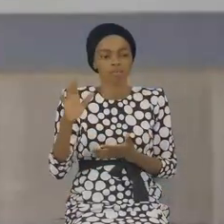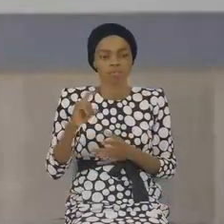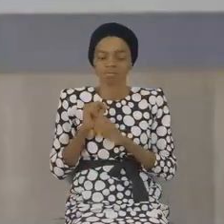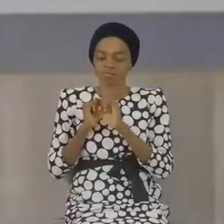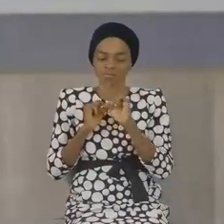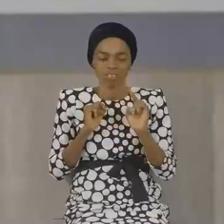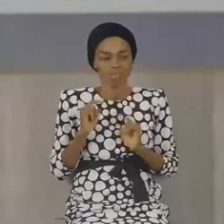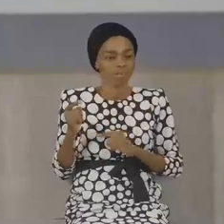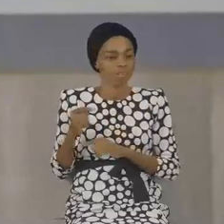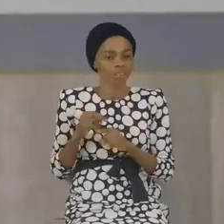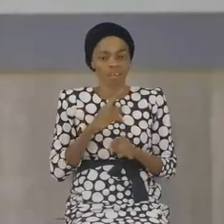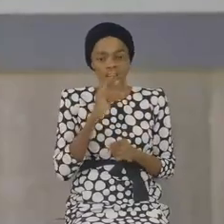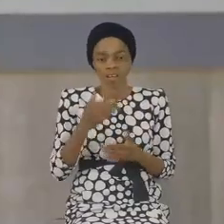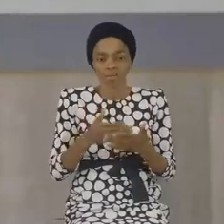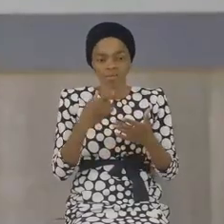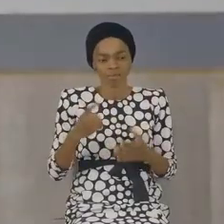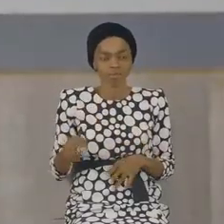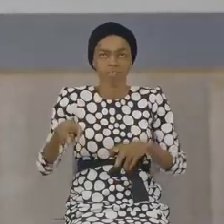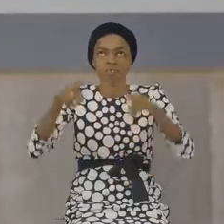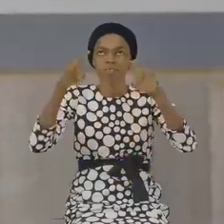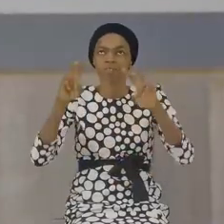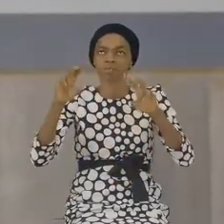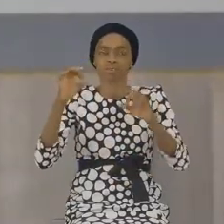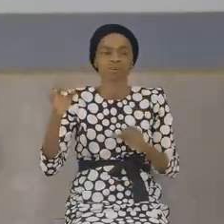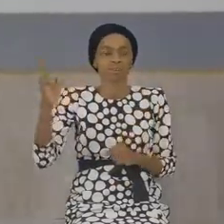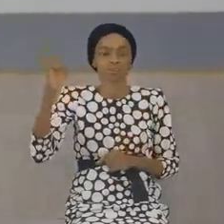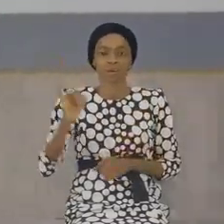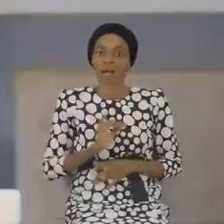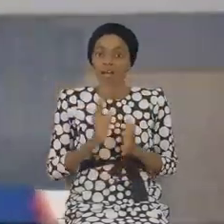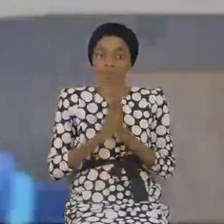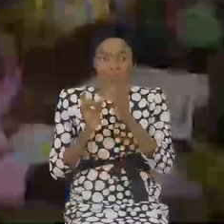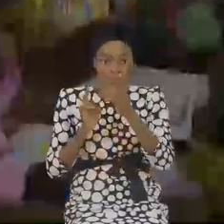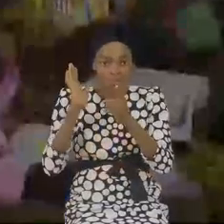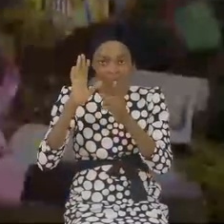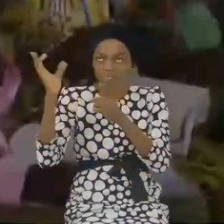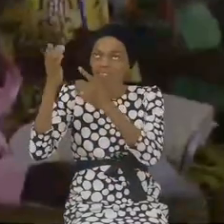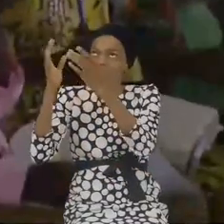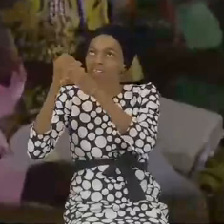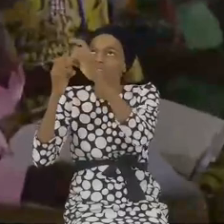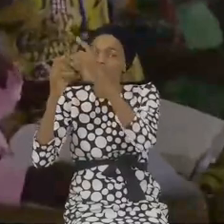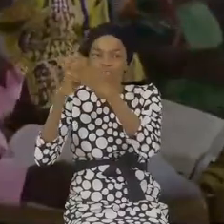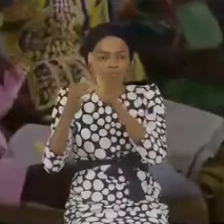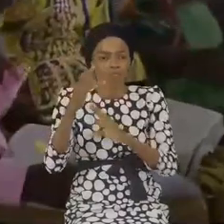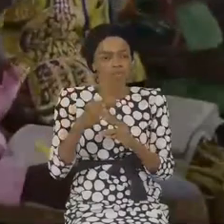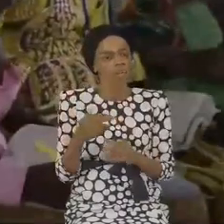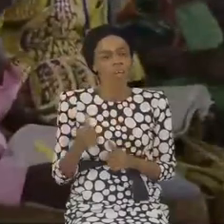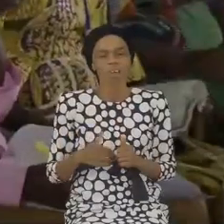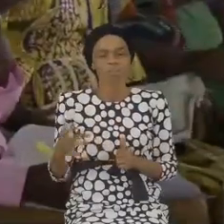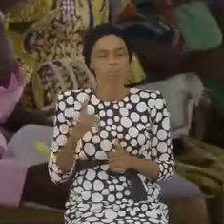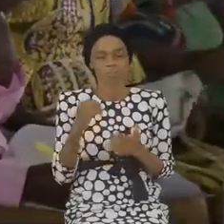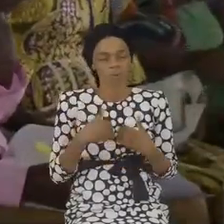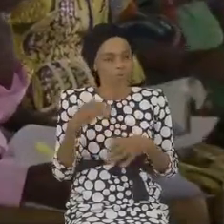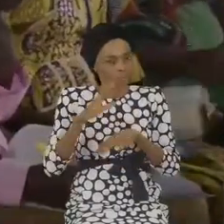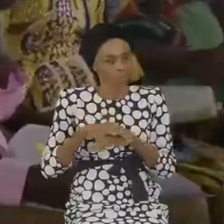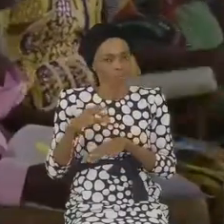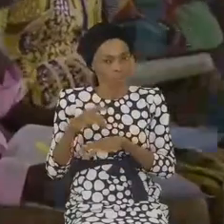sont devant le trône de Dieu. Et je prie que tu sois là. Tout ce que tu as sur la terre